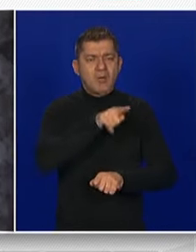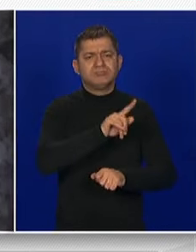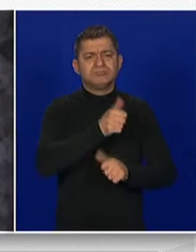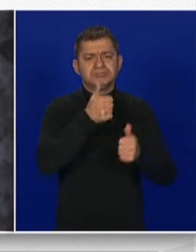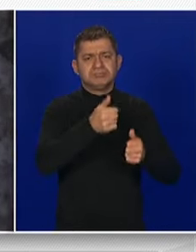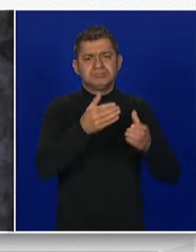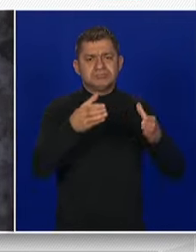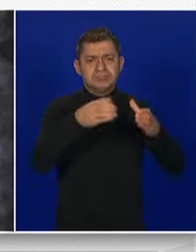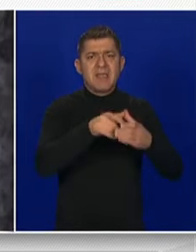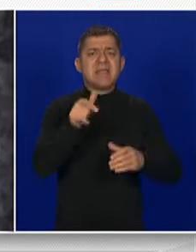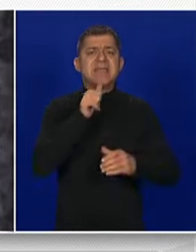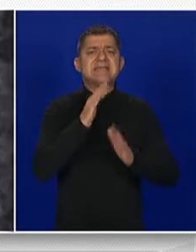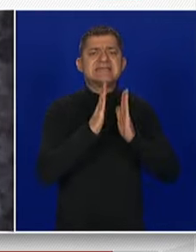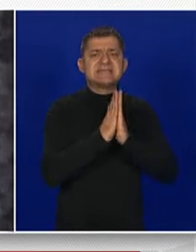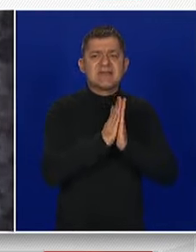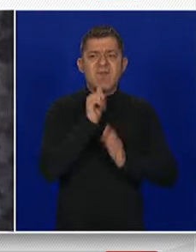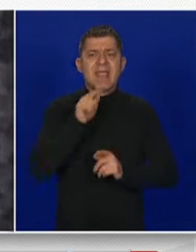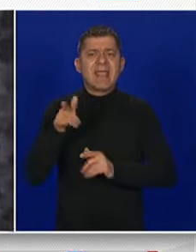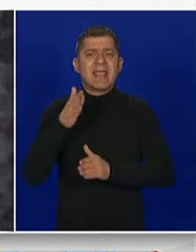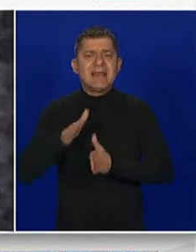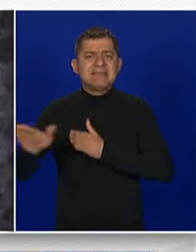tako i crkve i klizališta.